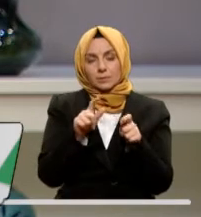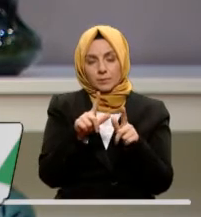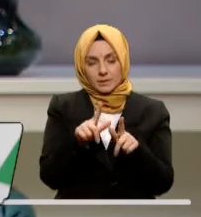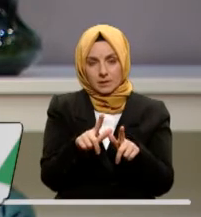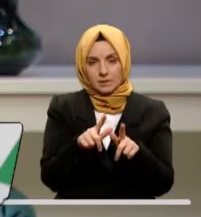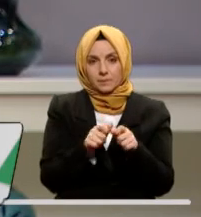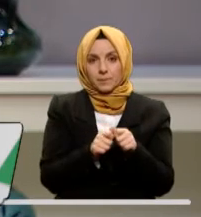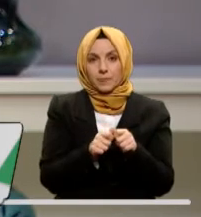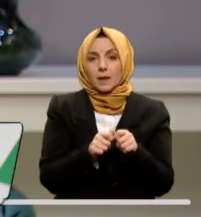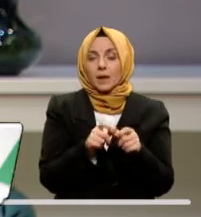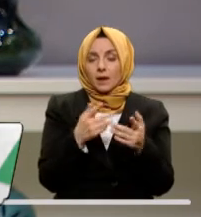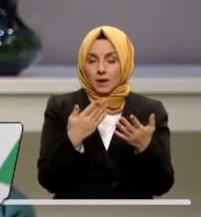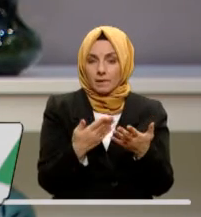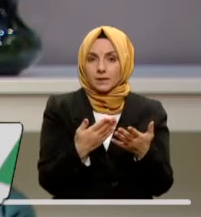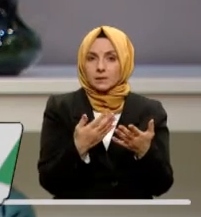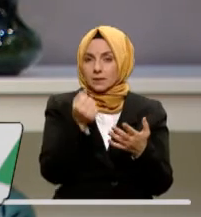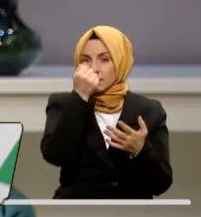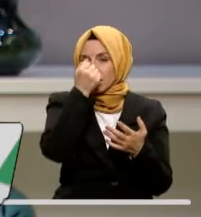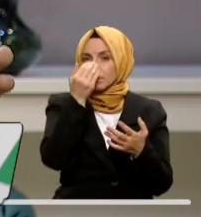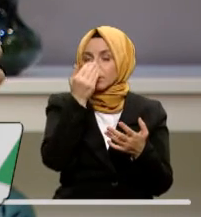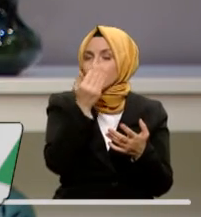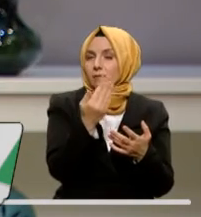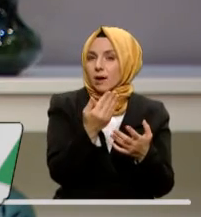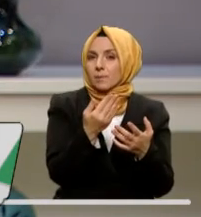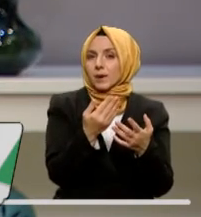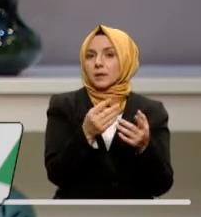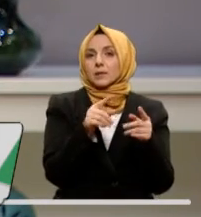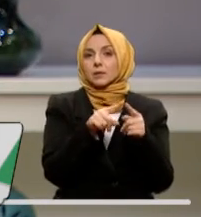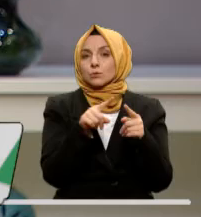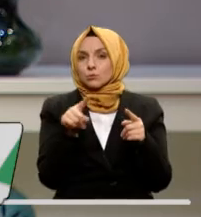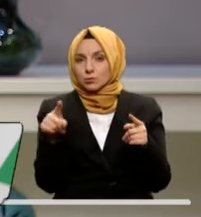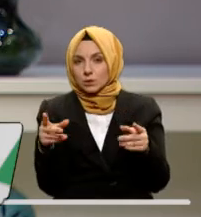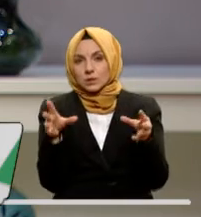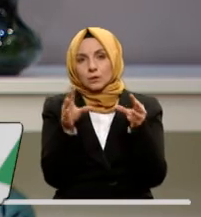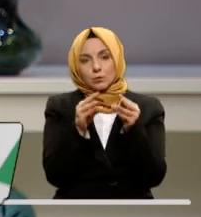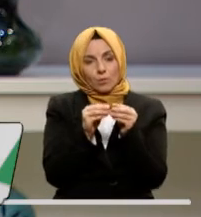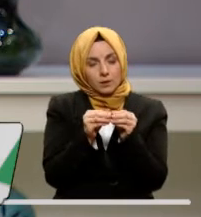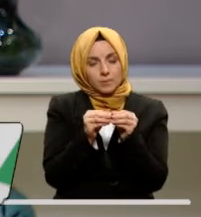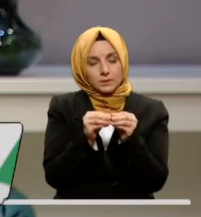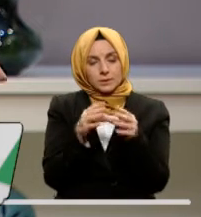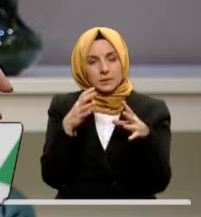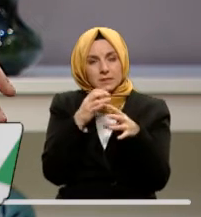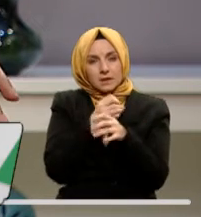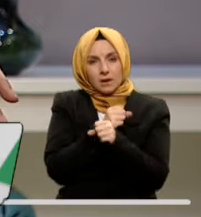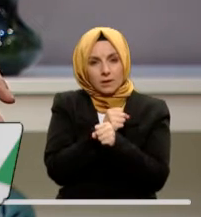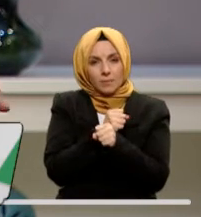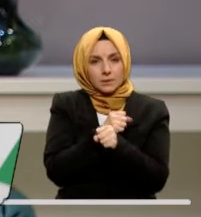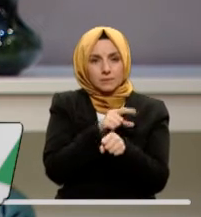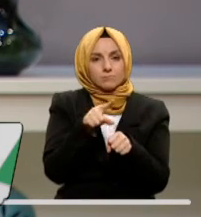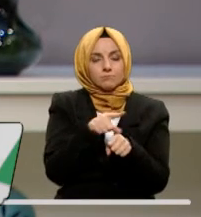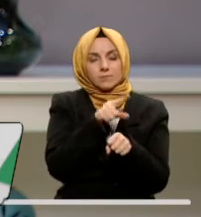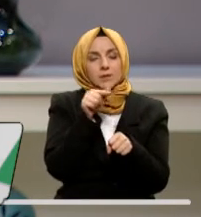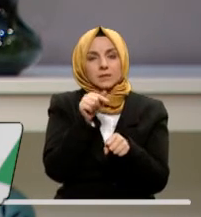şimdi sürecinden birazcık birkaç kelimeyle bahsediyoruz toplanması işte saklanması ve benzeri gibi oralar sizin uzmanlık